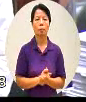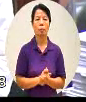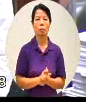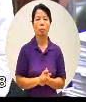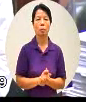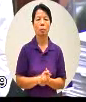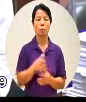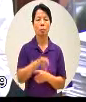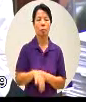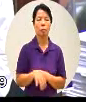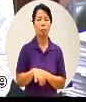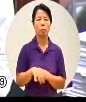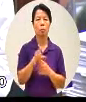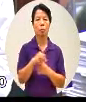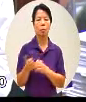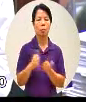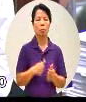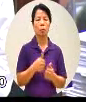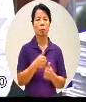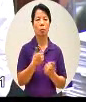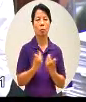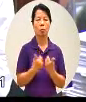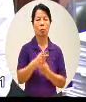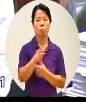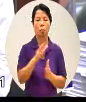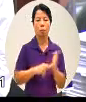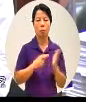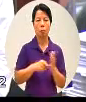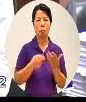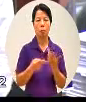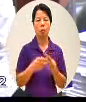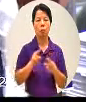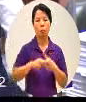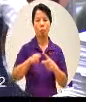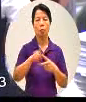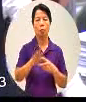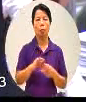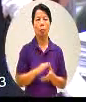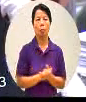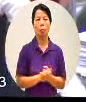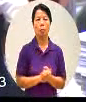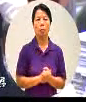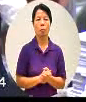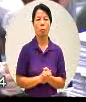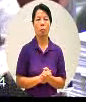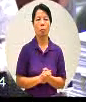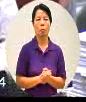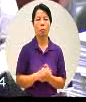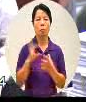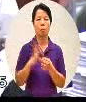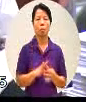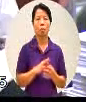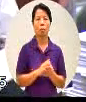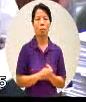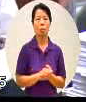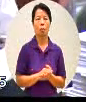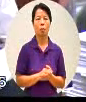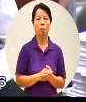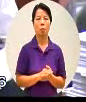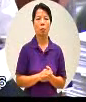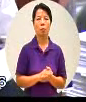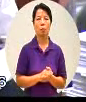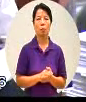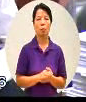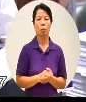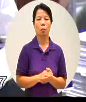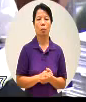农委会有一个解释。 农委会有解释哈。好，你请坐。然后接下来哦，最后时间剩下没